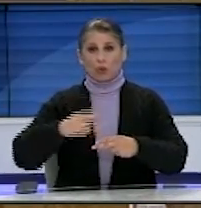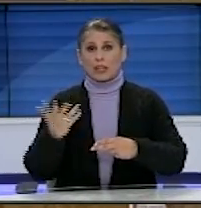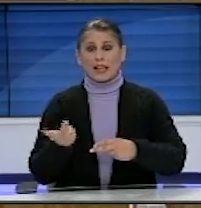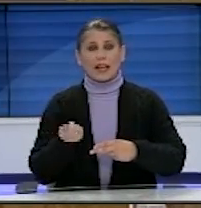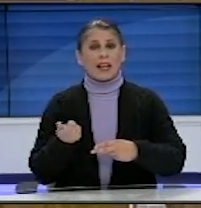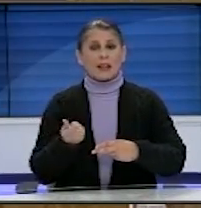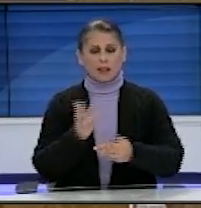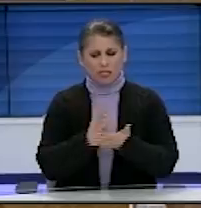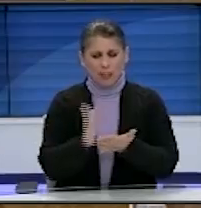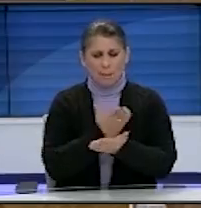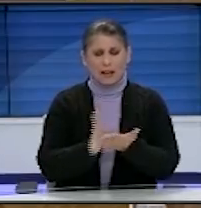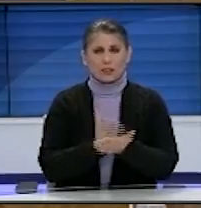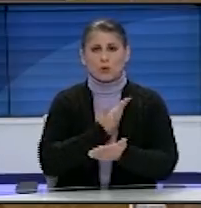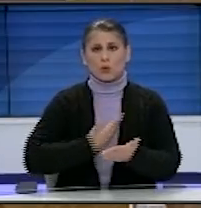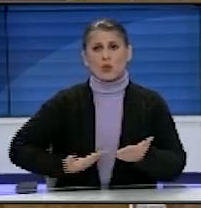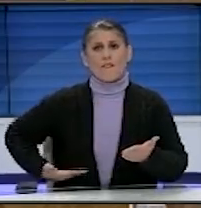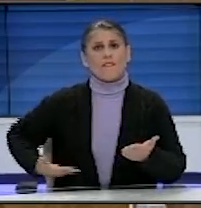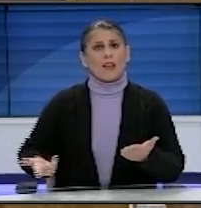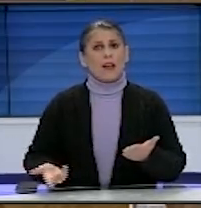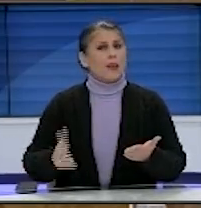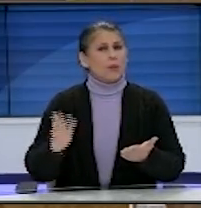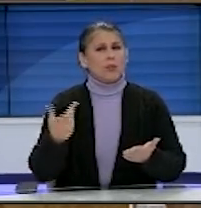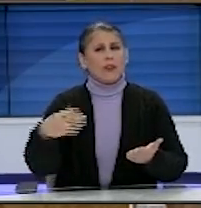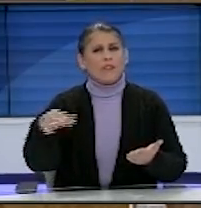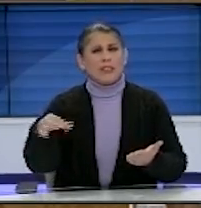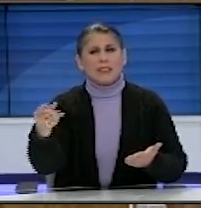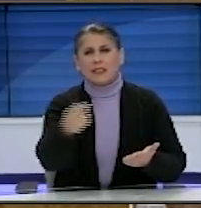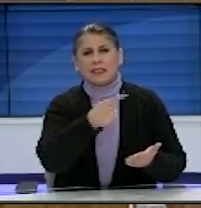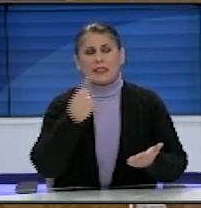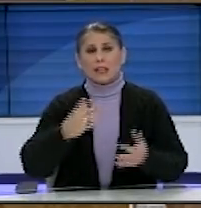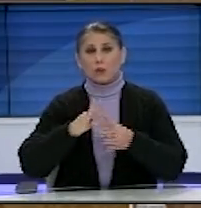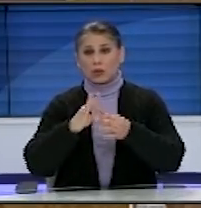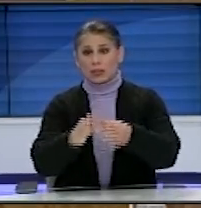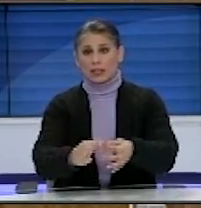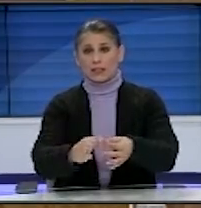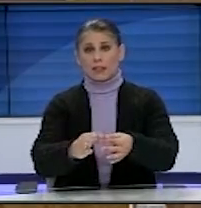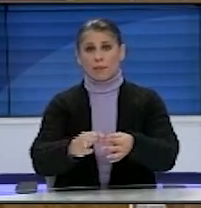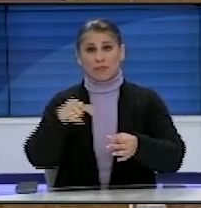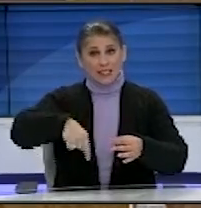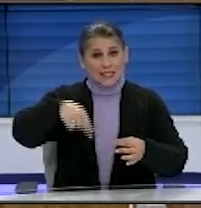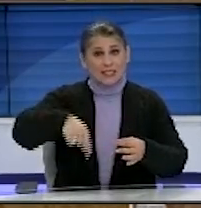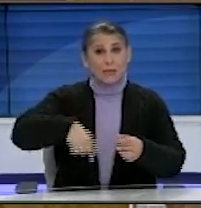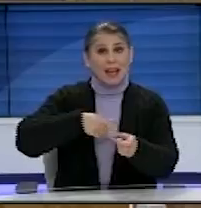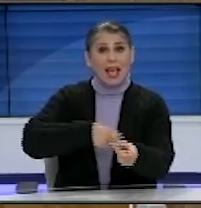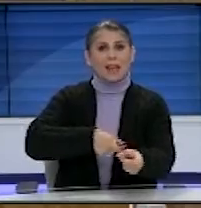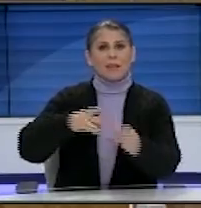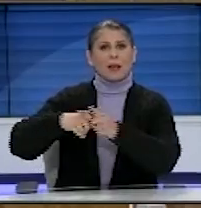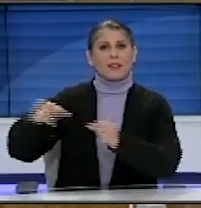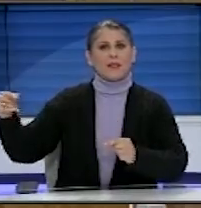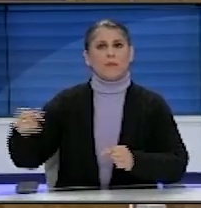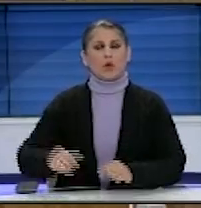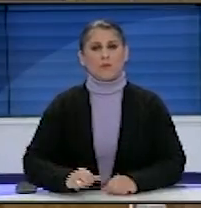έκαναν κομματάκια τη Ιουγκοσλαβία? Που είναι η ευαισθησία τους για το συνεχιζόμενο σήμερα έγκλημα στην